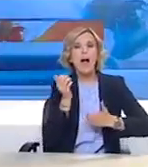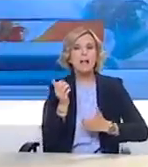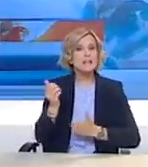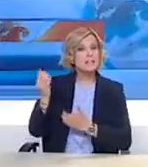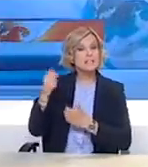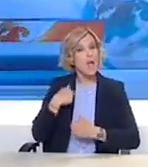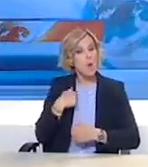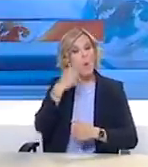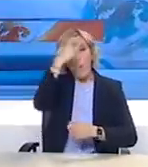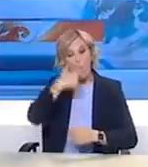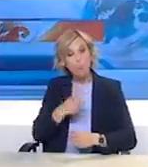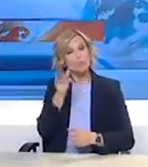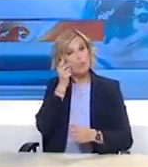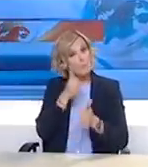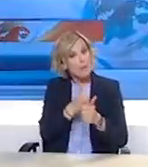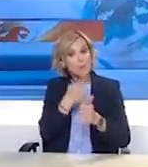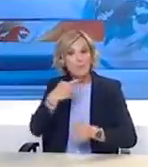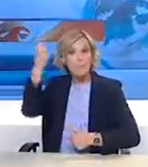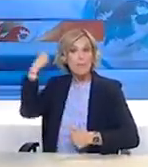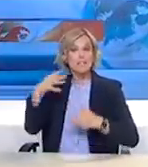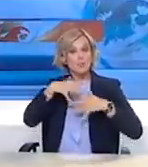και είχα παρακολουθήσει πέρυσι μαζί τους στο θέατρο.